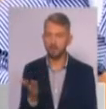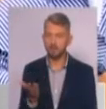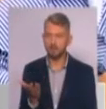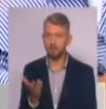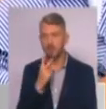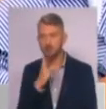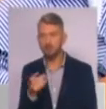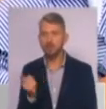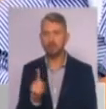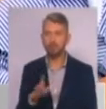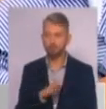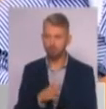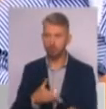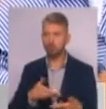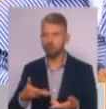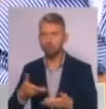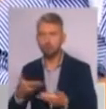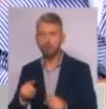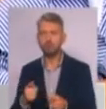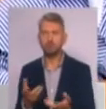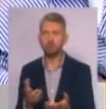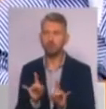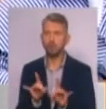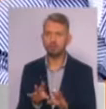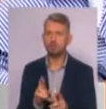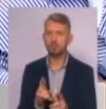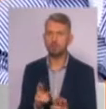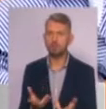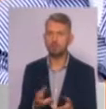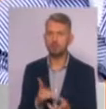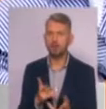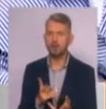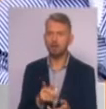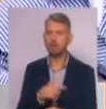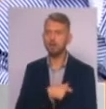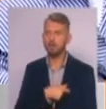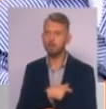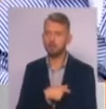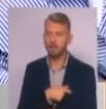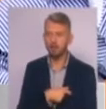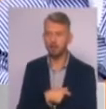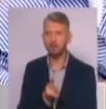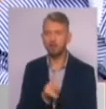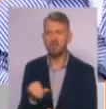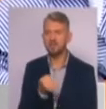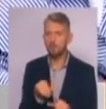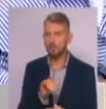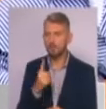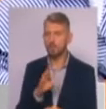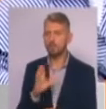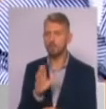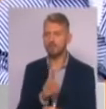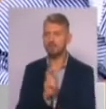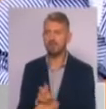те, що були у вас запрошення. А чому? Розкажіть, яким чином аргументують взагалі депутати, які нікуди 1 вересня не пішли,